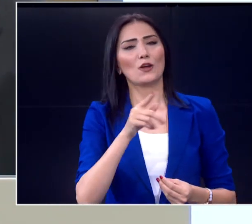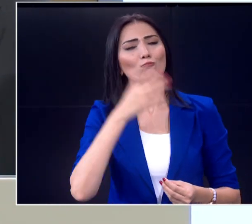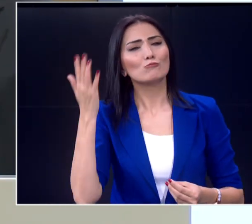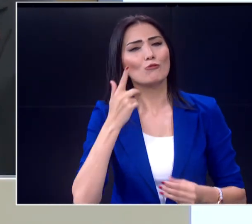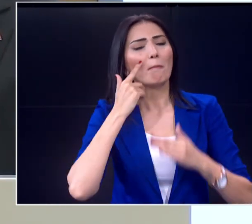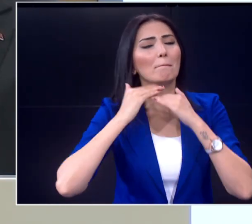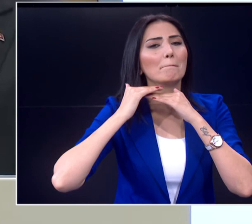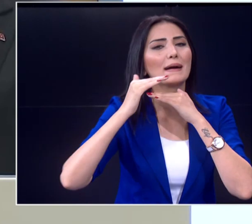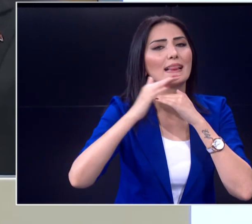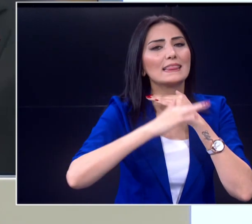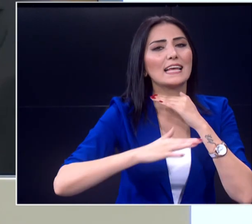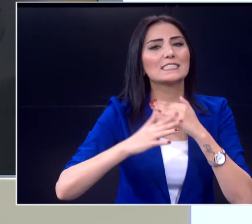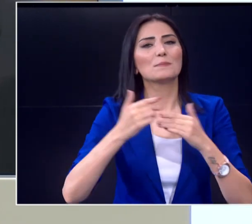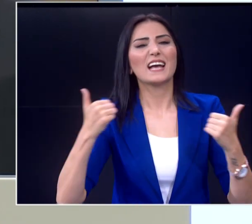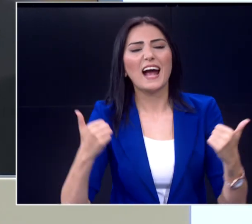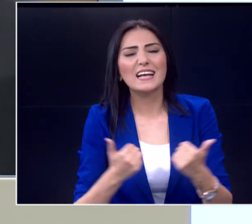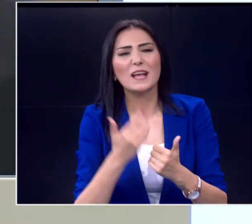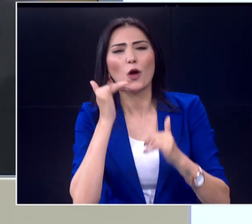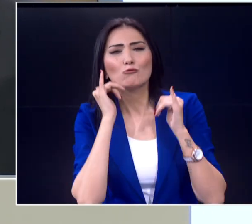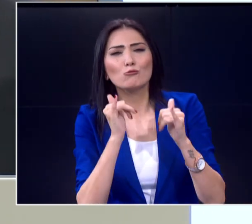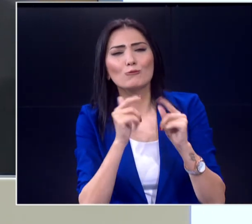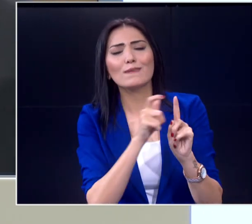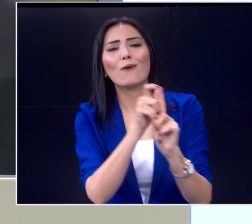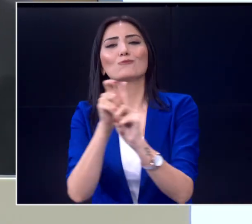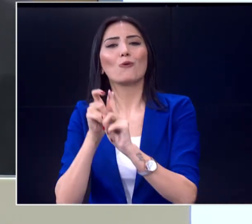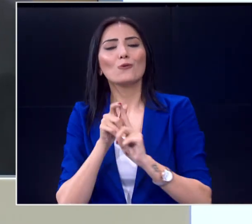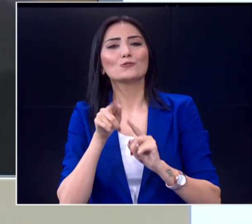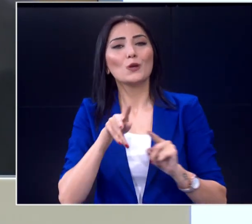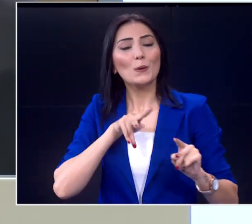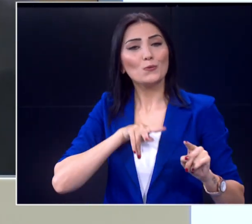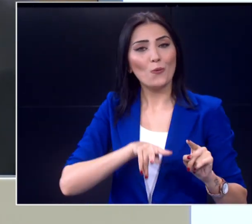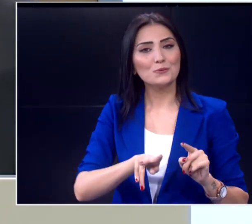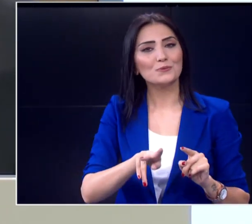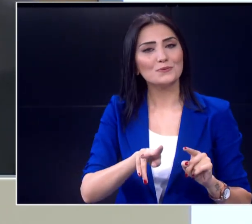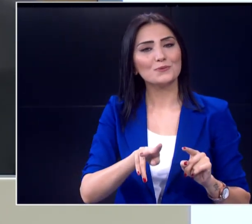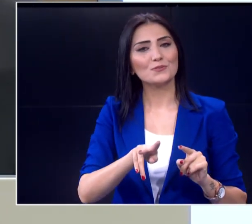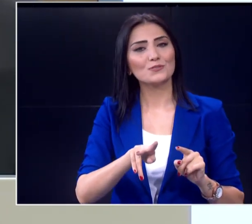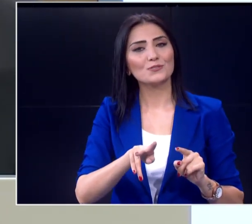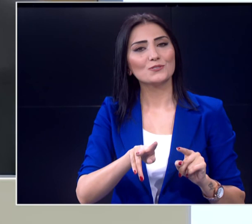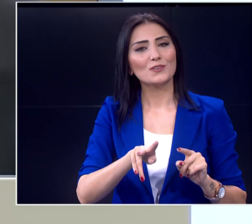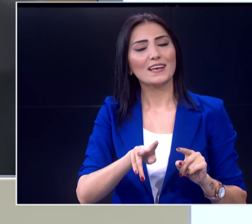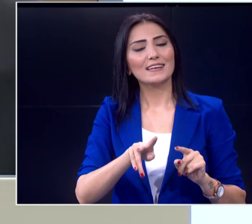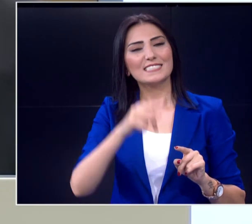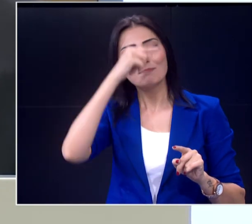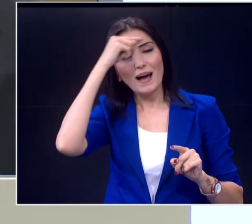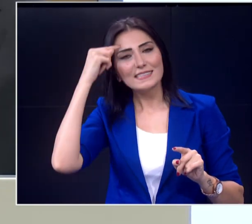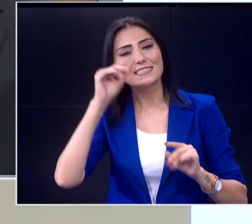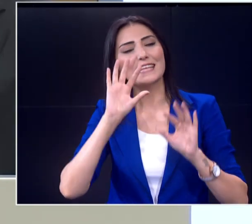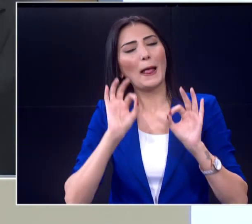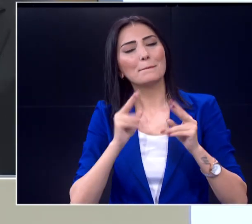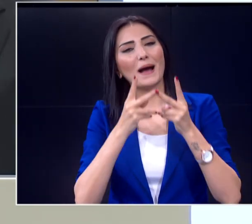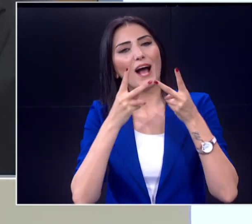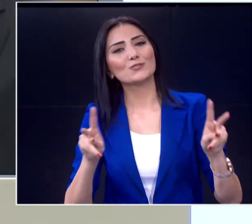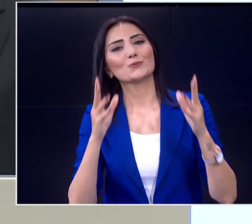bütün milletimizi kazadan beladan korusun. Yolunuz, bahtınız daima açık